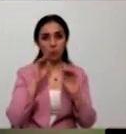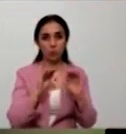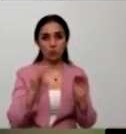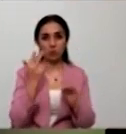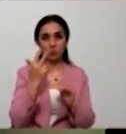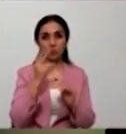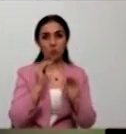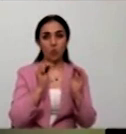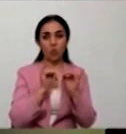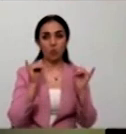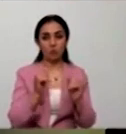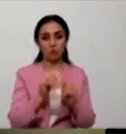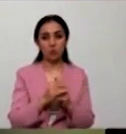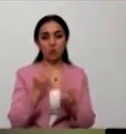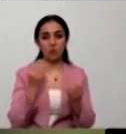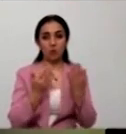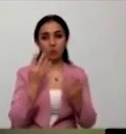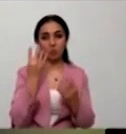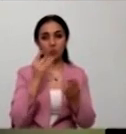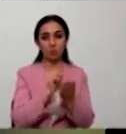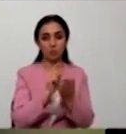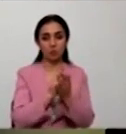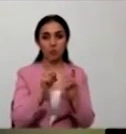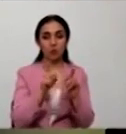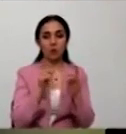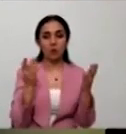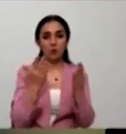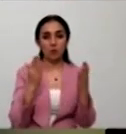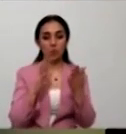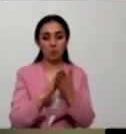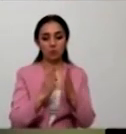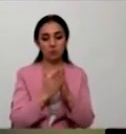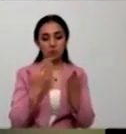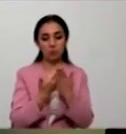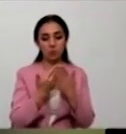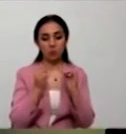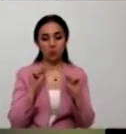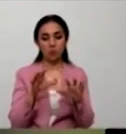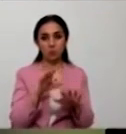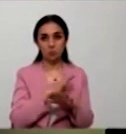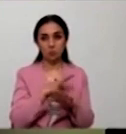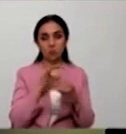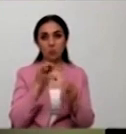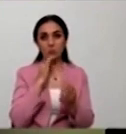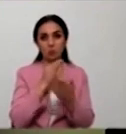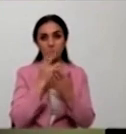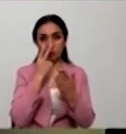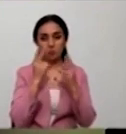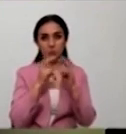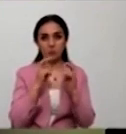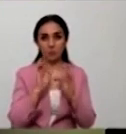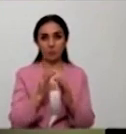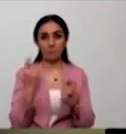yoshi 3 dan ortiq. Ana endi 4 ta shartimiz qaysi hodisalarga misol bo'lishini biz javoblarda ko'rib